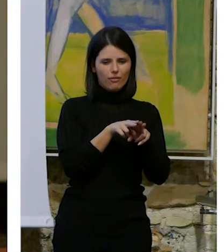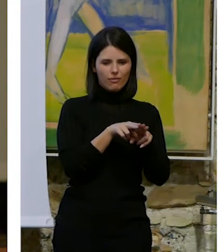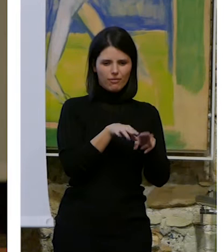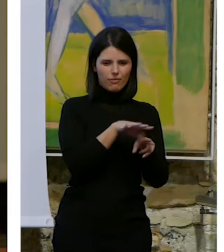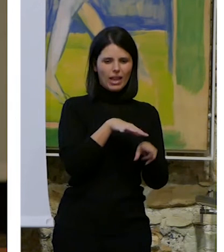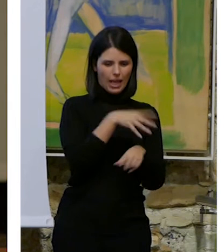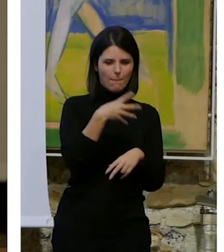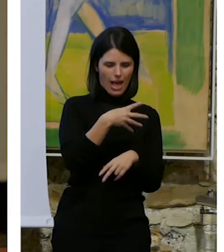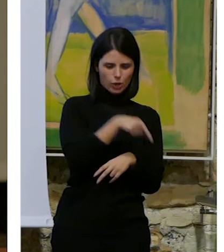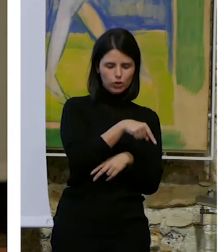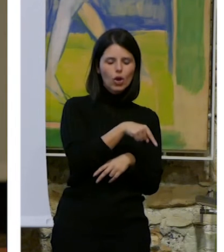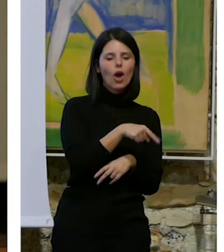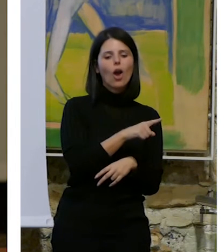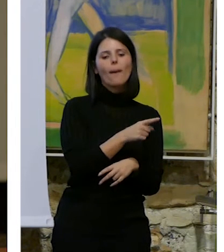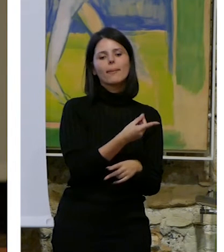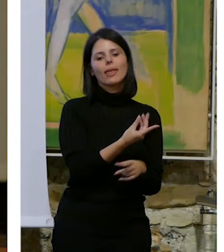dice all'osteria una pura pippa,